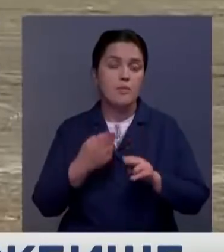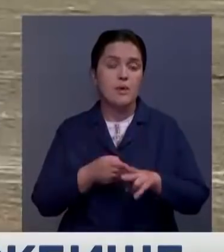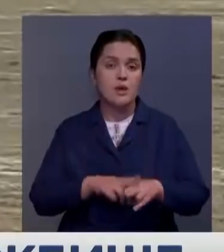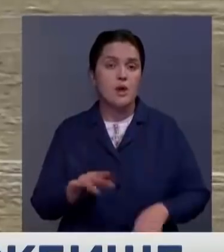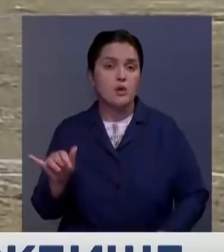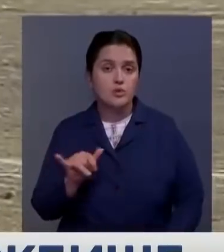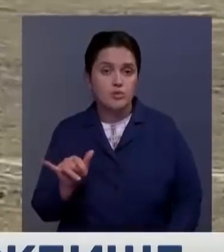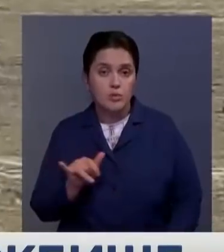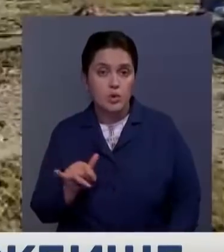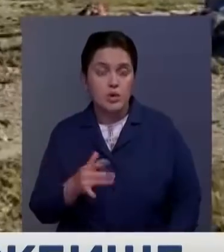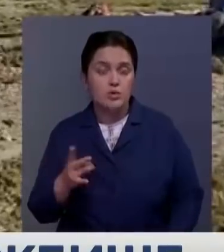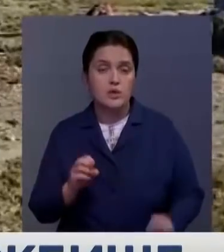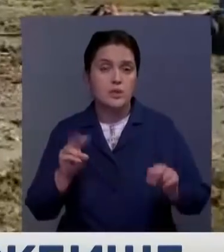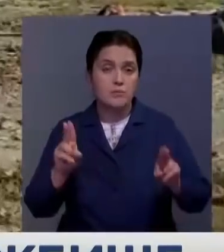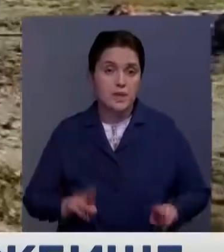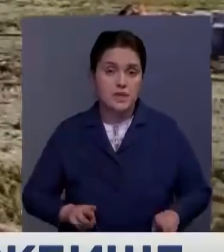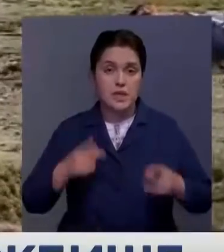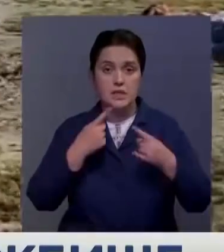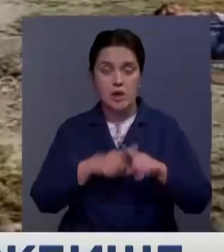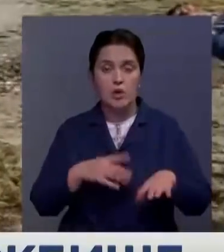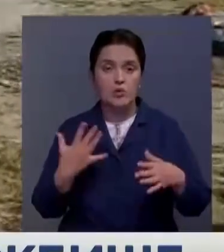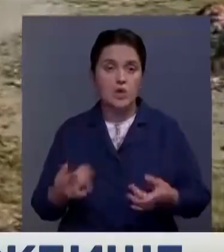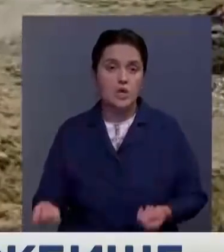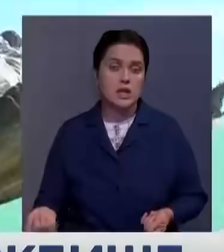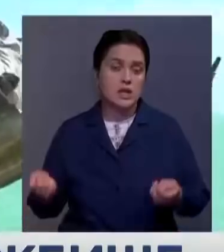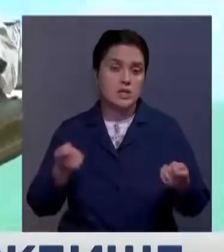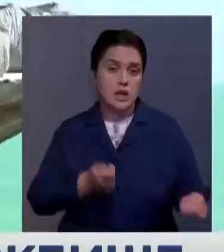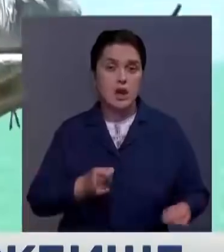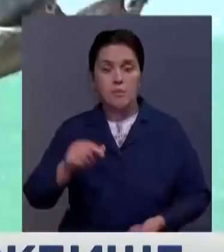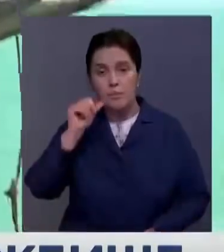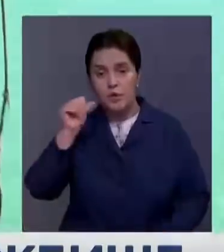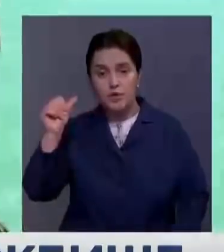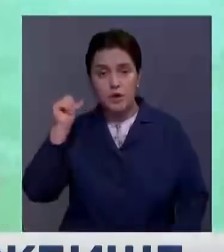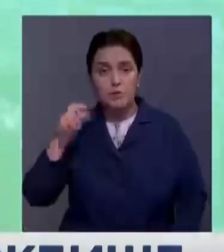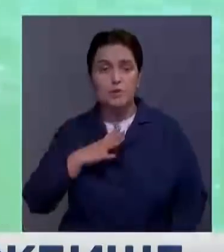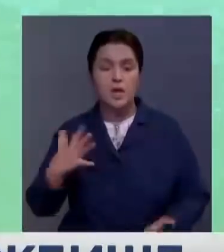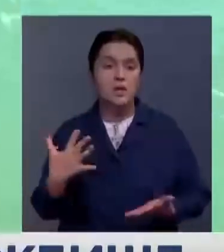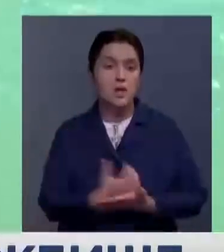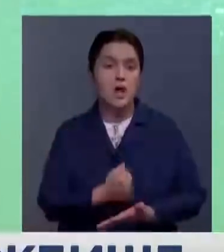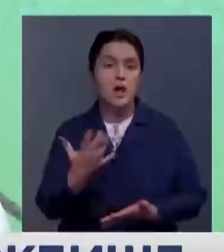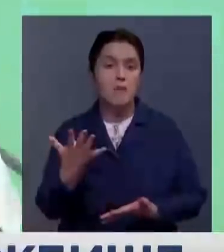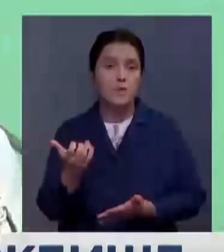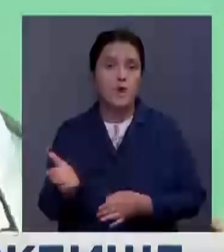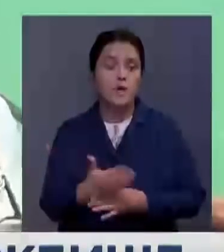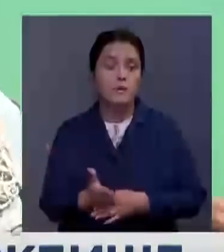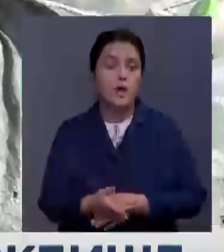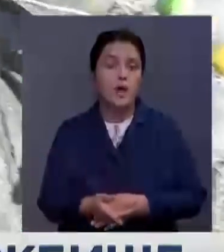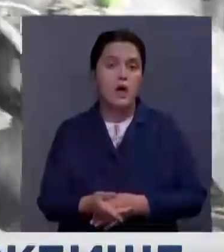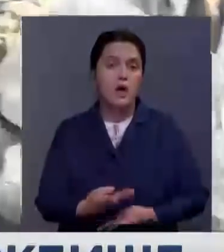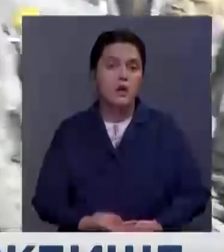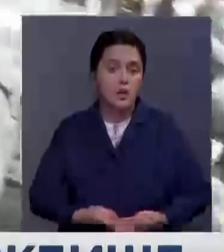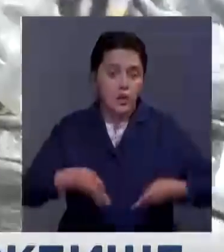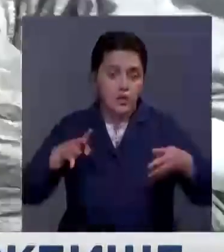субботники. Необходимую спецтехнику по морю уже доставили на архипелаг. В прошлом году ими было найдено 500 рыболовных сетей общим